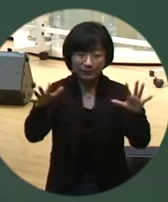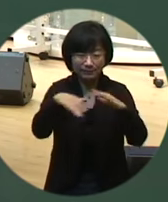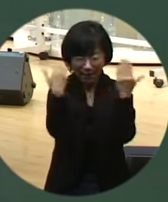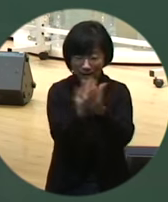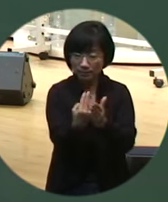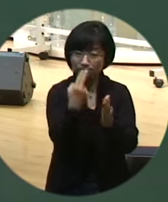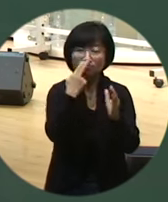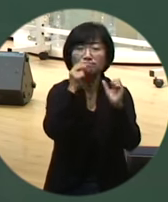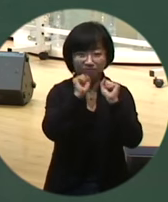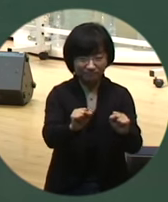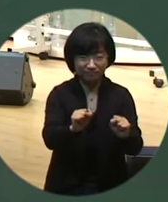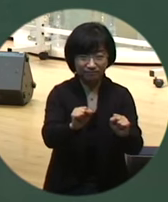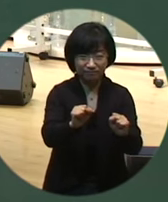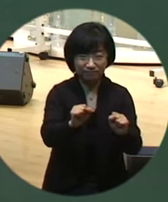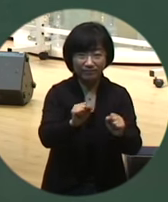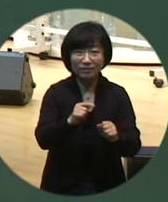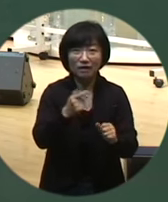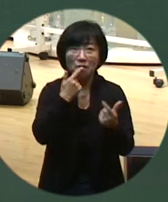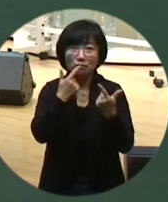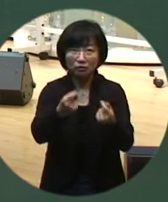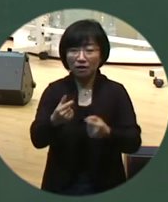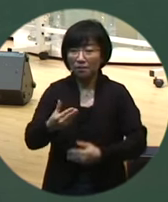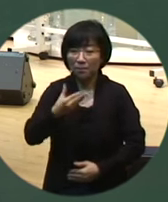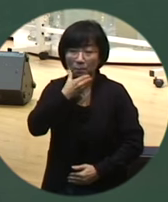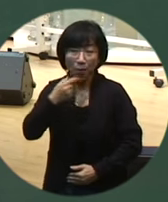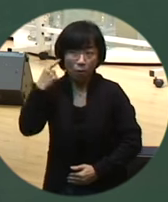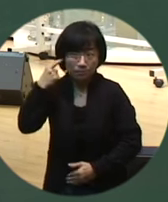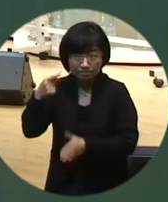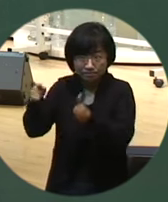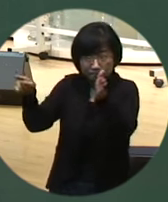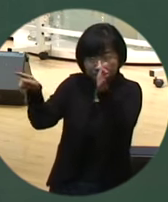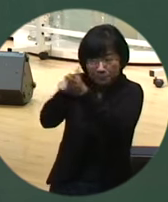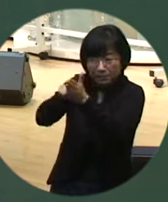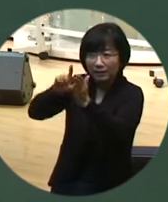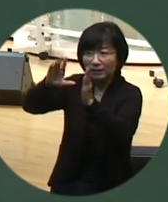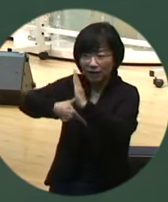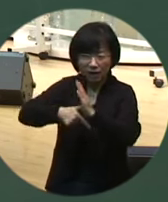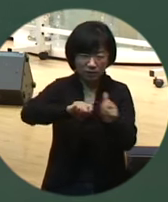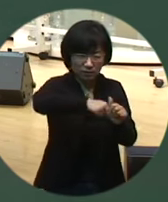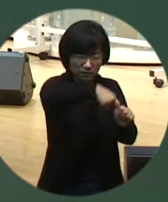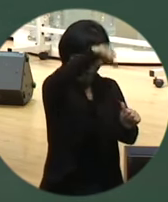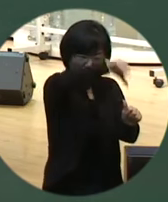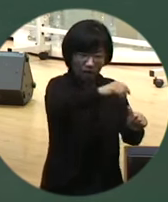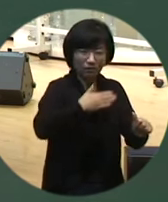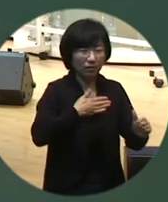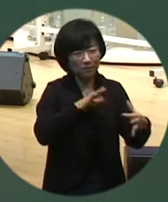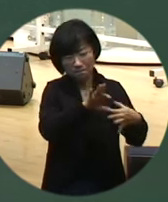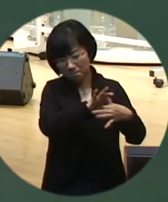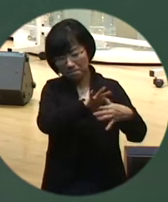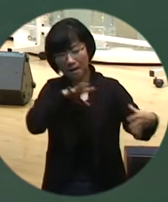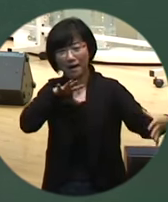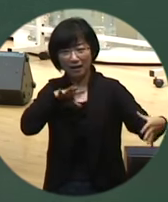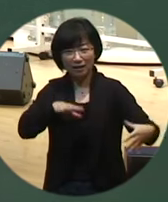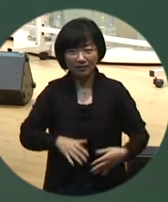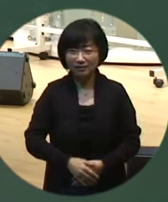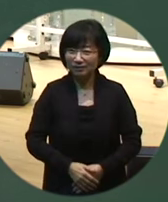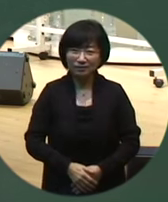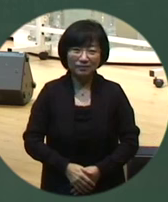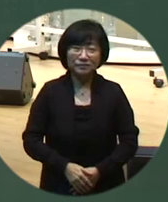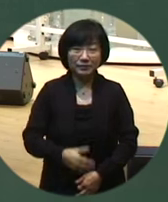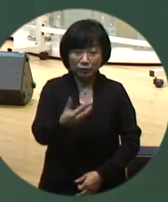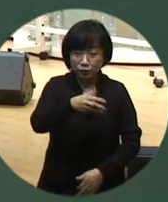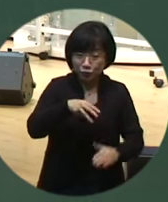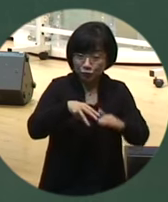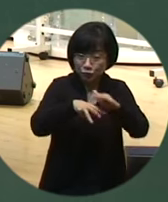붙잡는 순간 모든 재앙은 나와 상관이 없어요. The moment that you hold on to this gospel, all curses have nothing to do with you any longer. 출애굽기